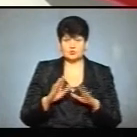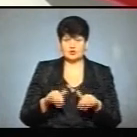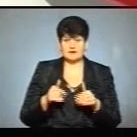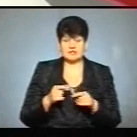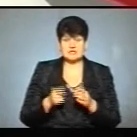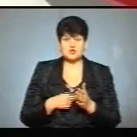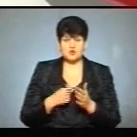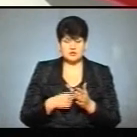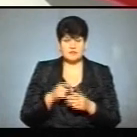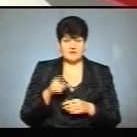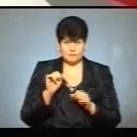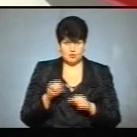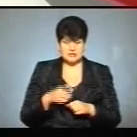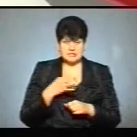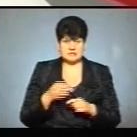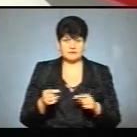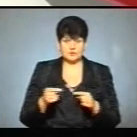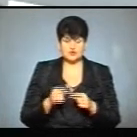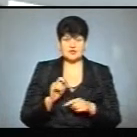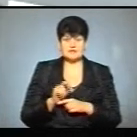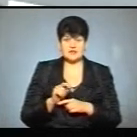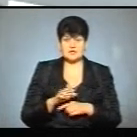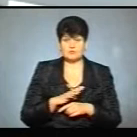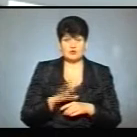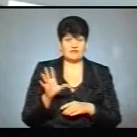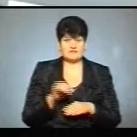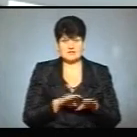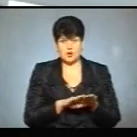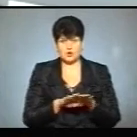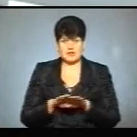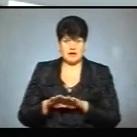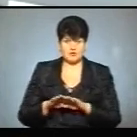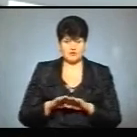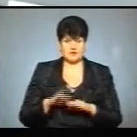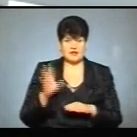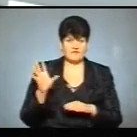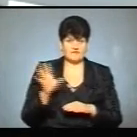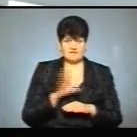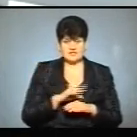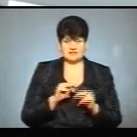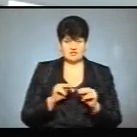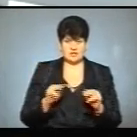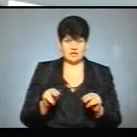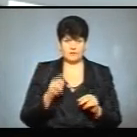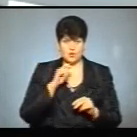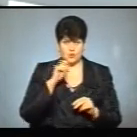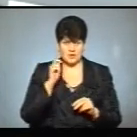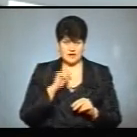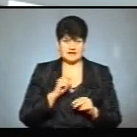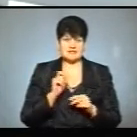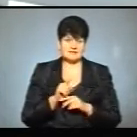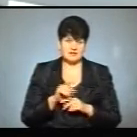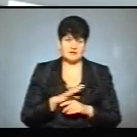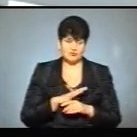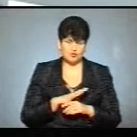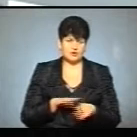зошити. Але чи можете ви сказати із впевненістю, що завдання були для всіх однакові, для всіх вчителів України? Так, завдання були однакові, тільки, можливо,